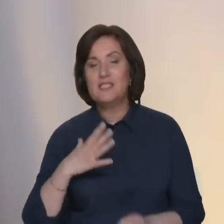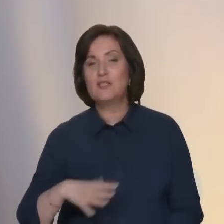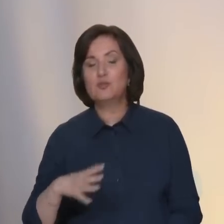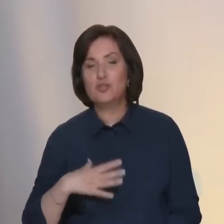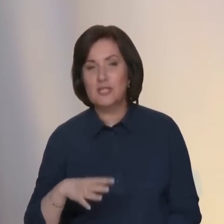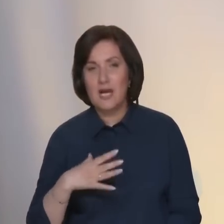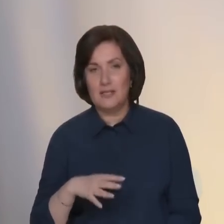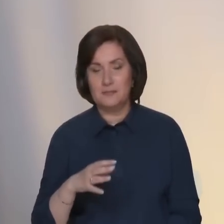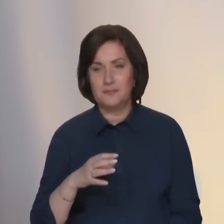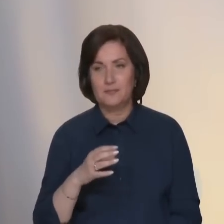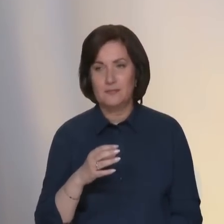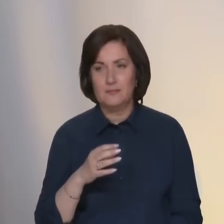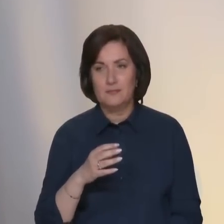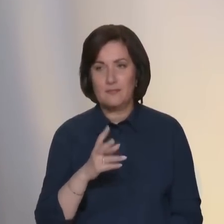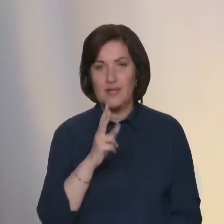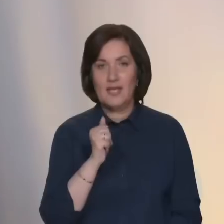чеканням.